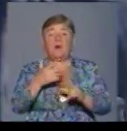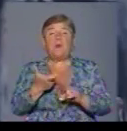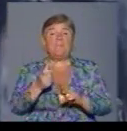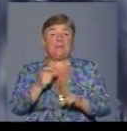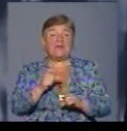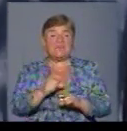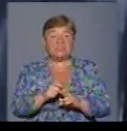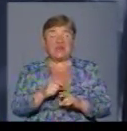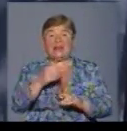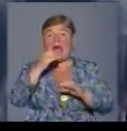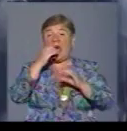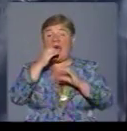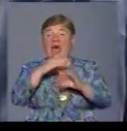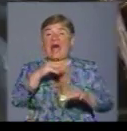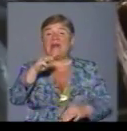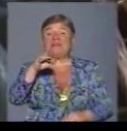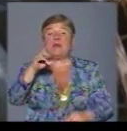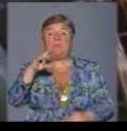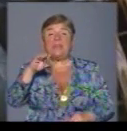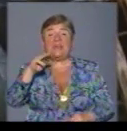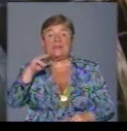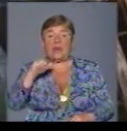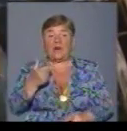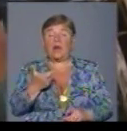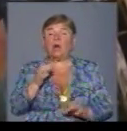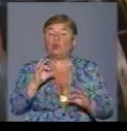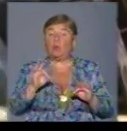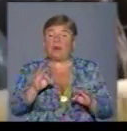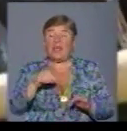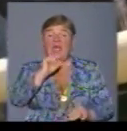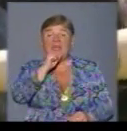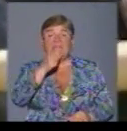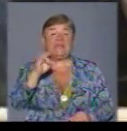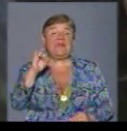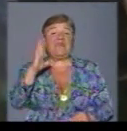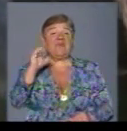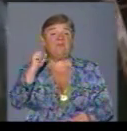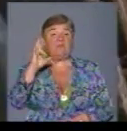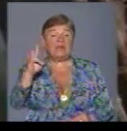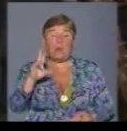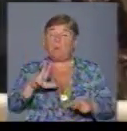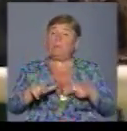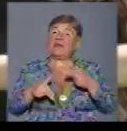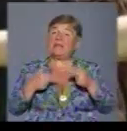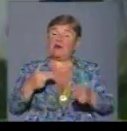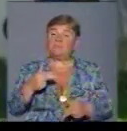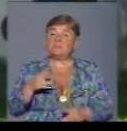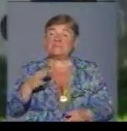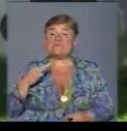надзові, тим трембіта добре грає. Уміння та навички дід Іван, як його називають рідні, передав синові